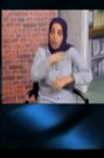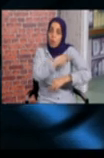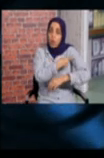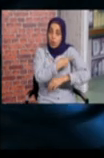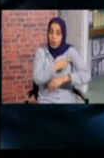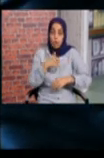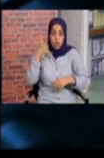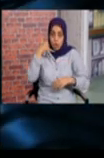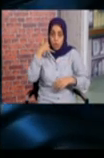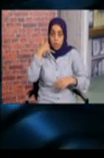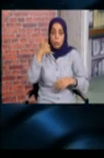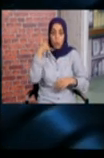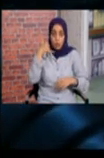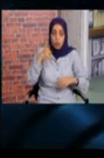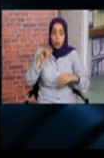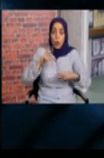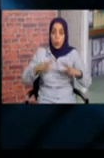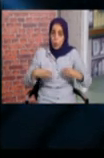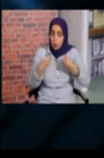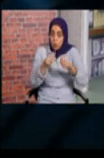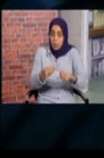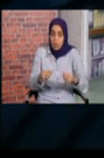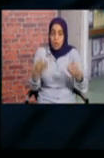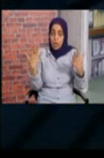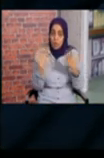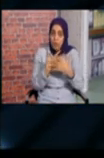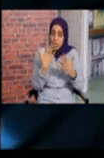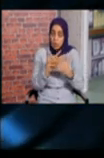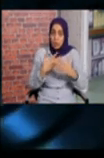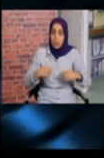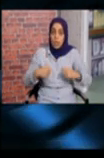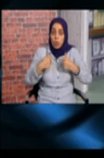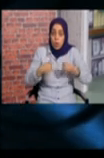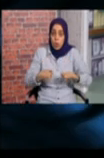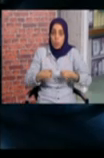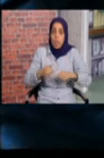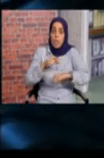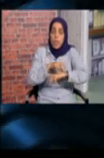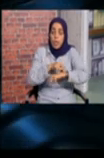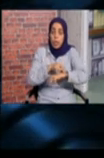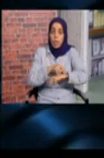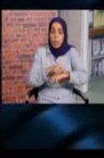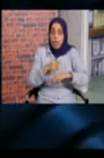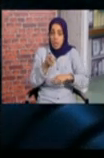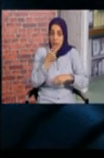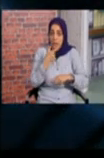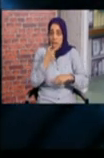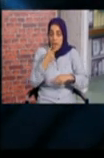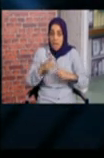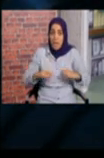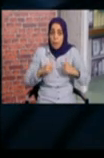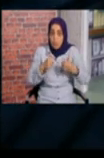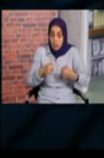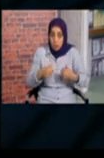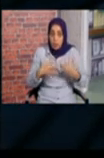بالخط الساخن وهيتم احالته لاحد المراكز الشريكه معانا وهياخد العلاج، ده هيعفيه تماما من المسؤوليه